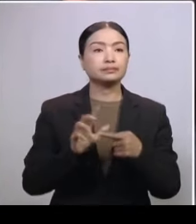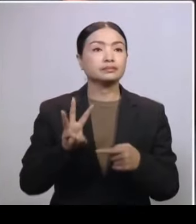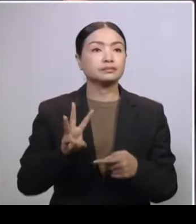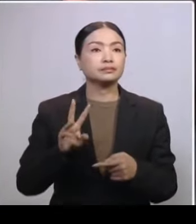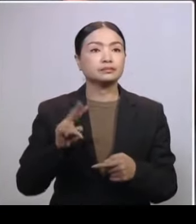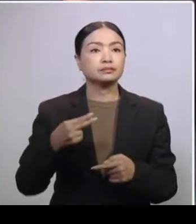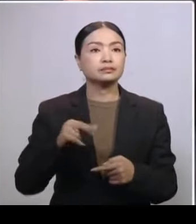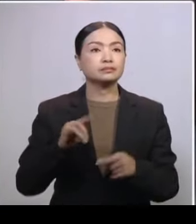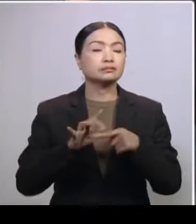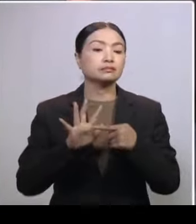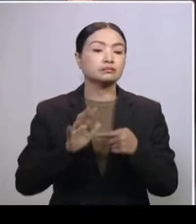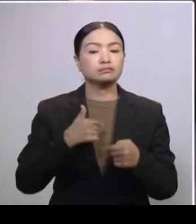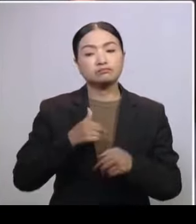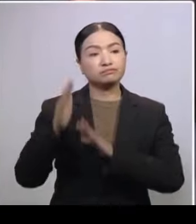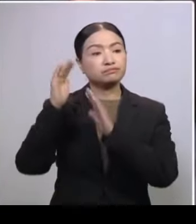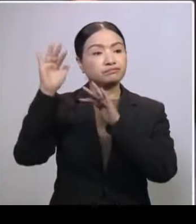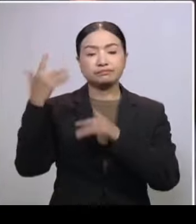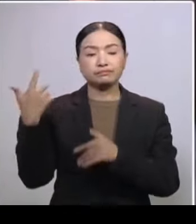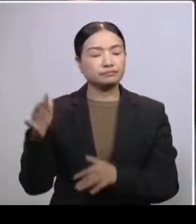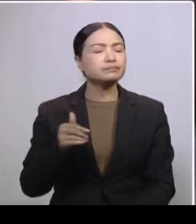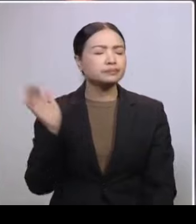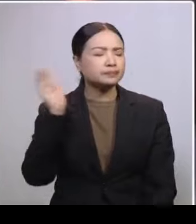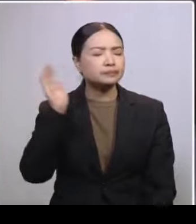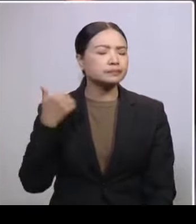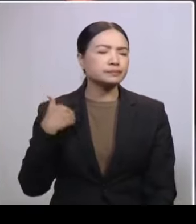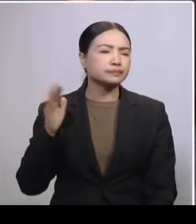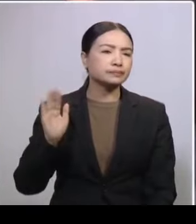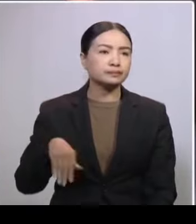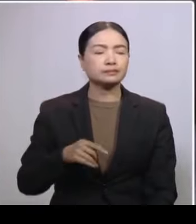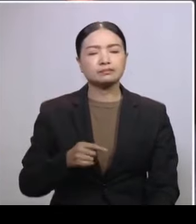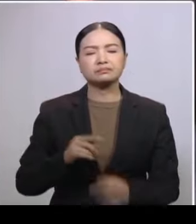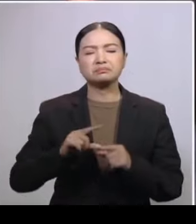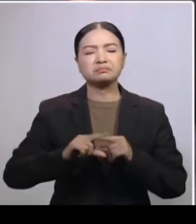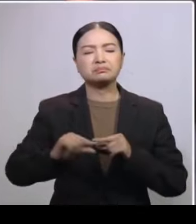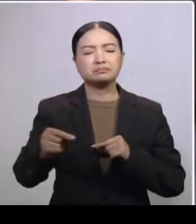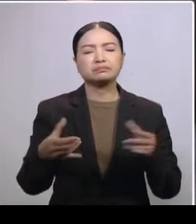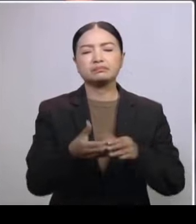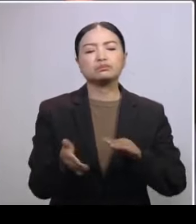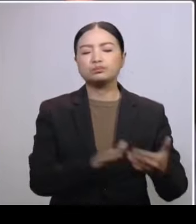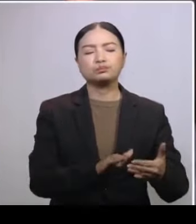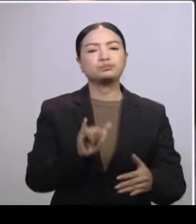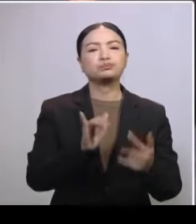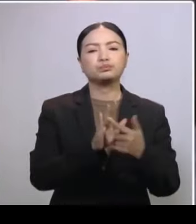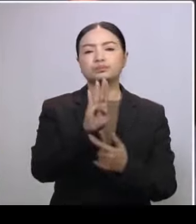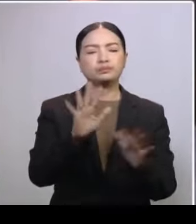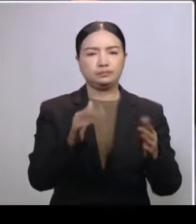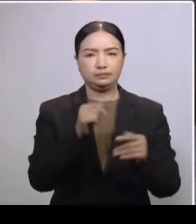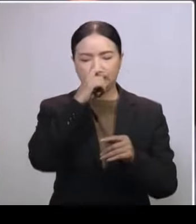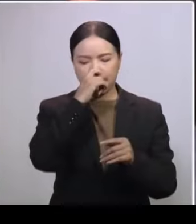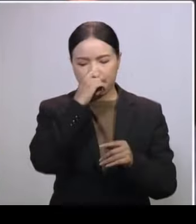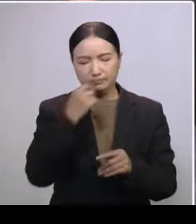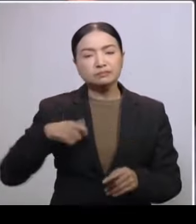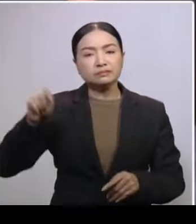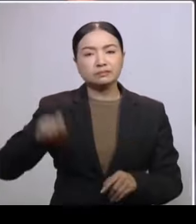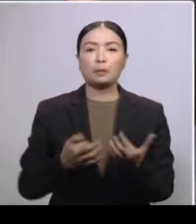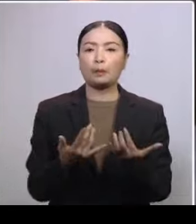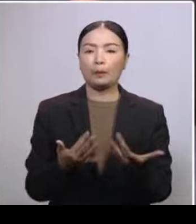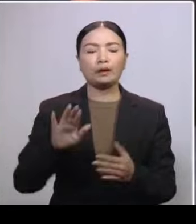วินิจฉัยของศาลรัฐธรรมนูญอะไรในวันนี้เพราะเชื่อว่าไม่น่าจะไปไกลถึงขั้นยุบพรรคค่ะซึ่งวันนี้ก็ต้องรอฟังคำตัดสิน